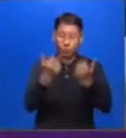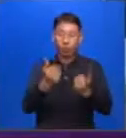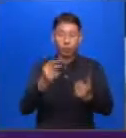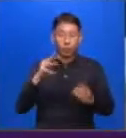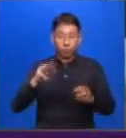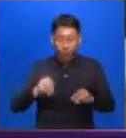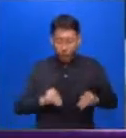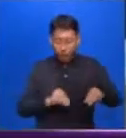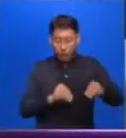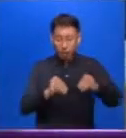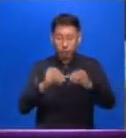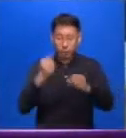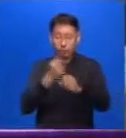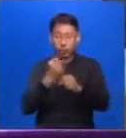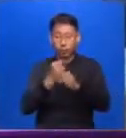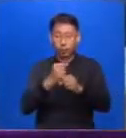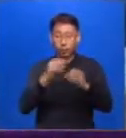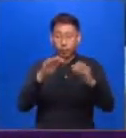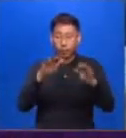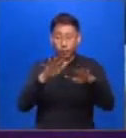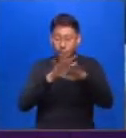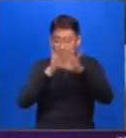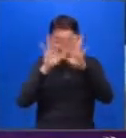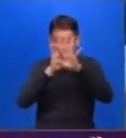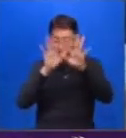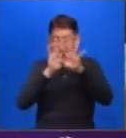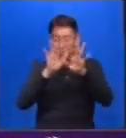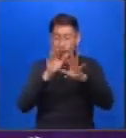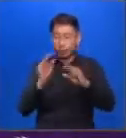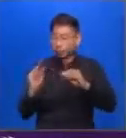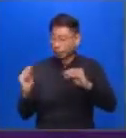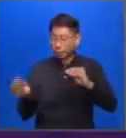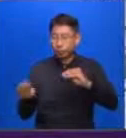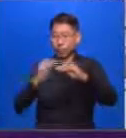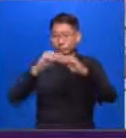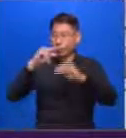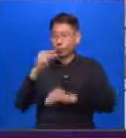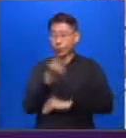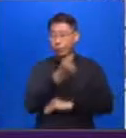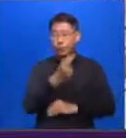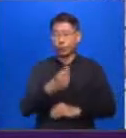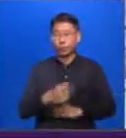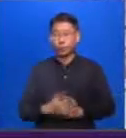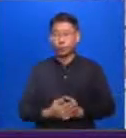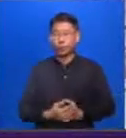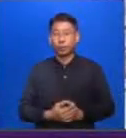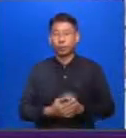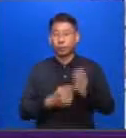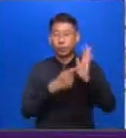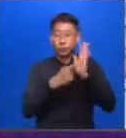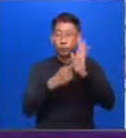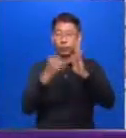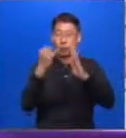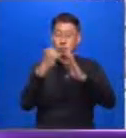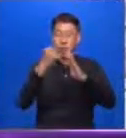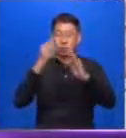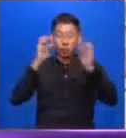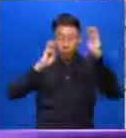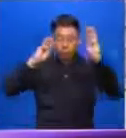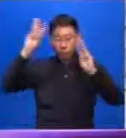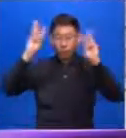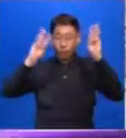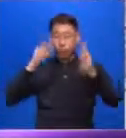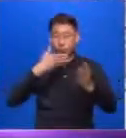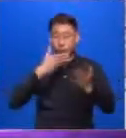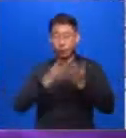น้ำแม่กลองให้มีความเจือจางความเค็มในแม่น้ำเจ้าพระยาให้เร็วที่สุดค่ะอย่างตัวอย่างที่จังหวัดนครสวรรค์เองก็เป็นตัวอย่างที่ดี